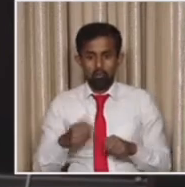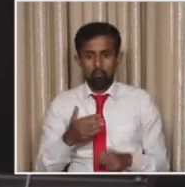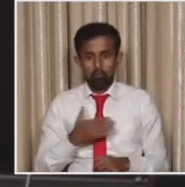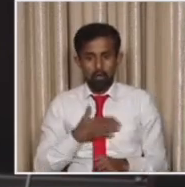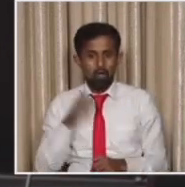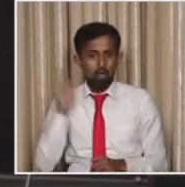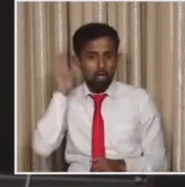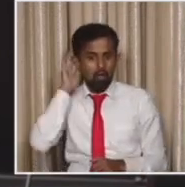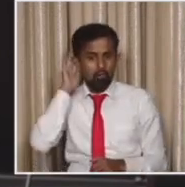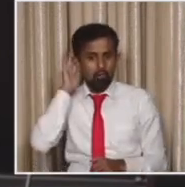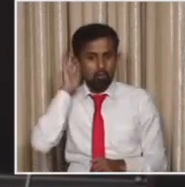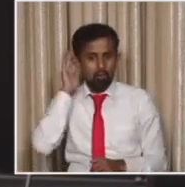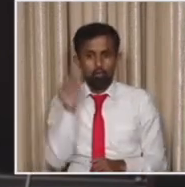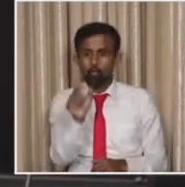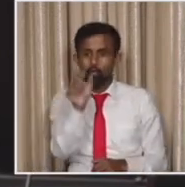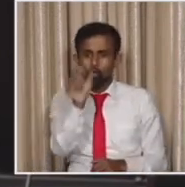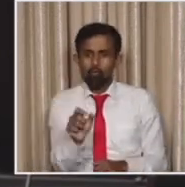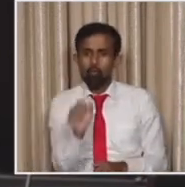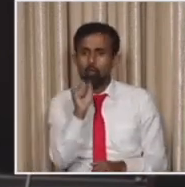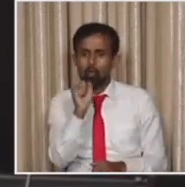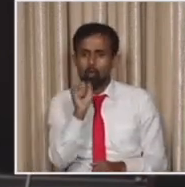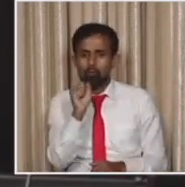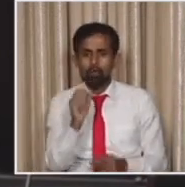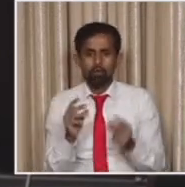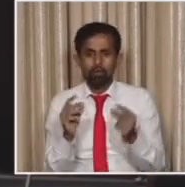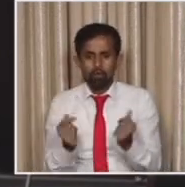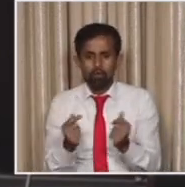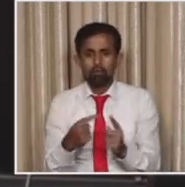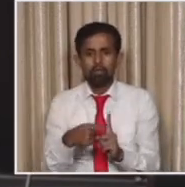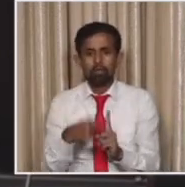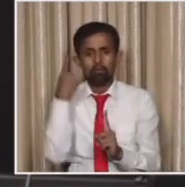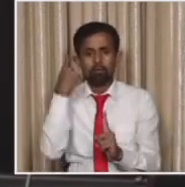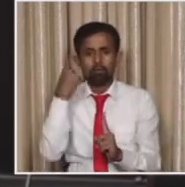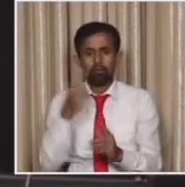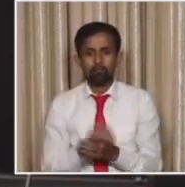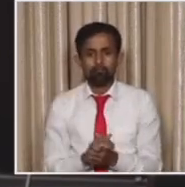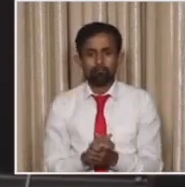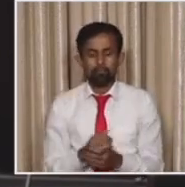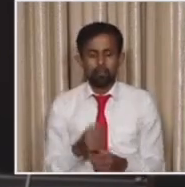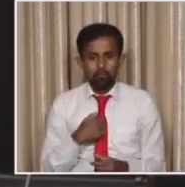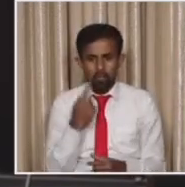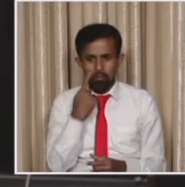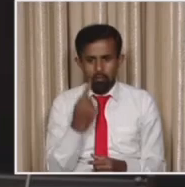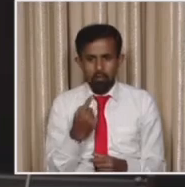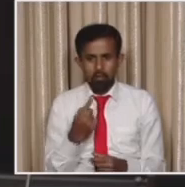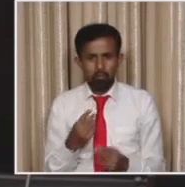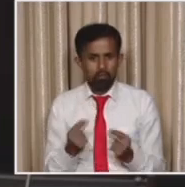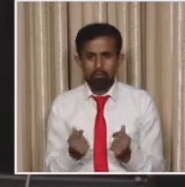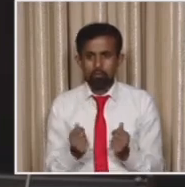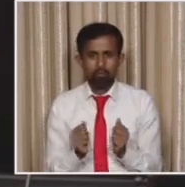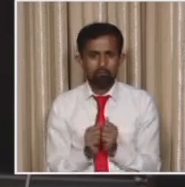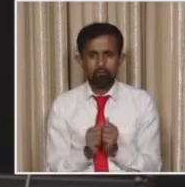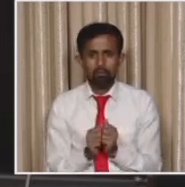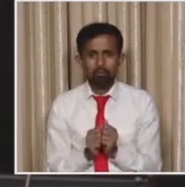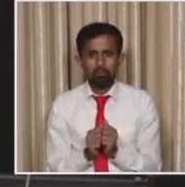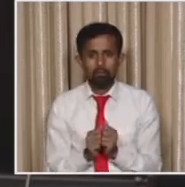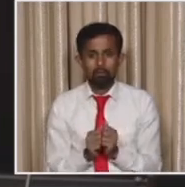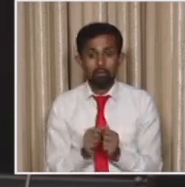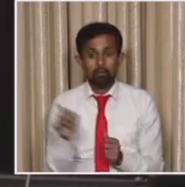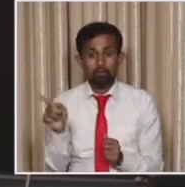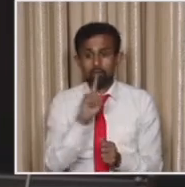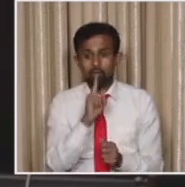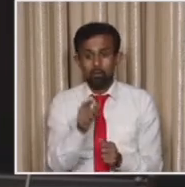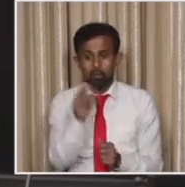ඇහුවේ ඔබතුමාලා කොහොමද මේක මෙච්චර ඉක්මනට කරුවේ? ඉත මාත් බැලුවා මොකද්ද අපි මෙච්චර ඉක්මනට කරලා තියෙන්නේ? හැබැයි එතුමන්ලා